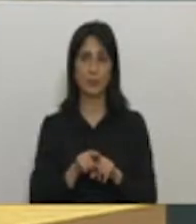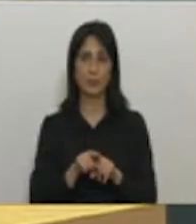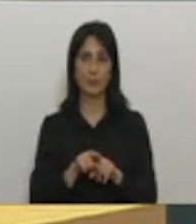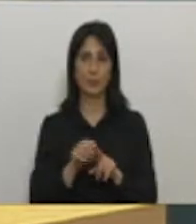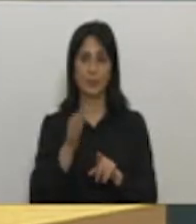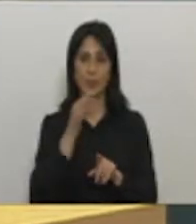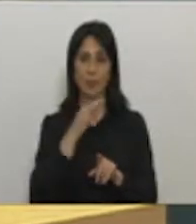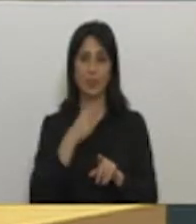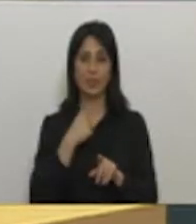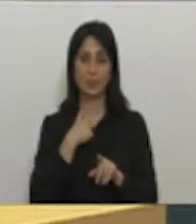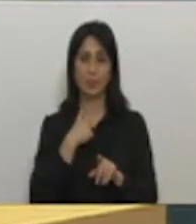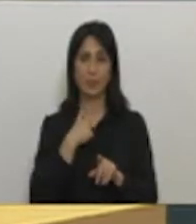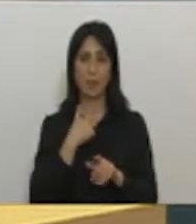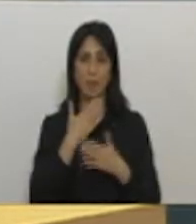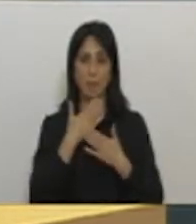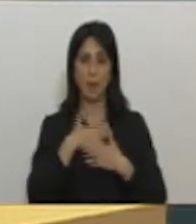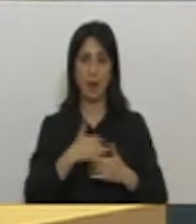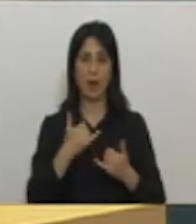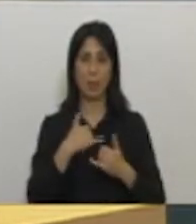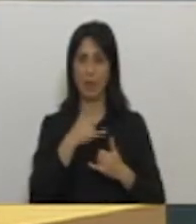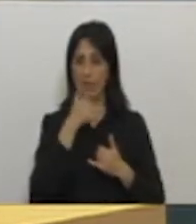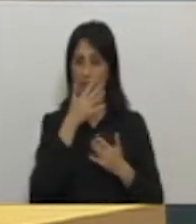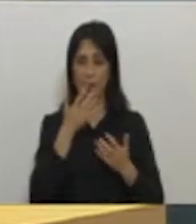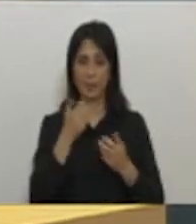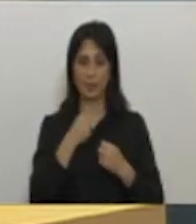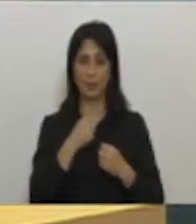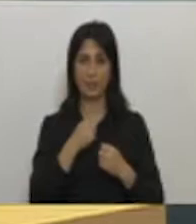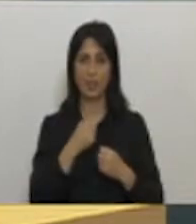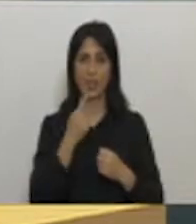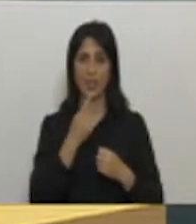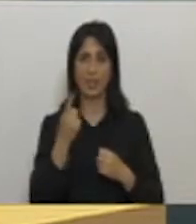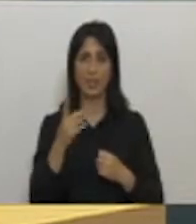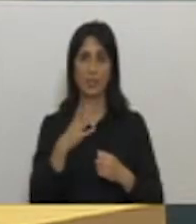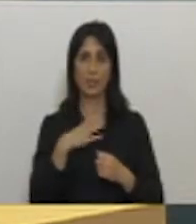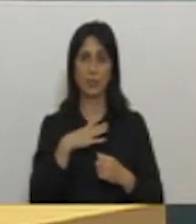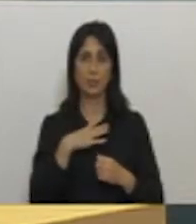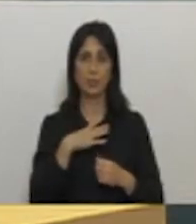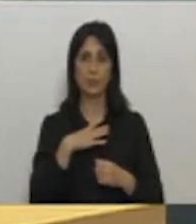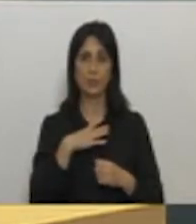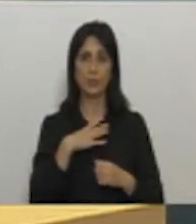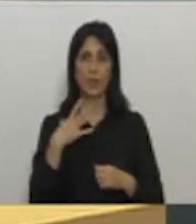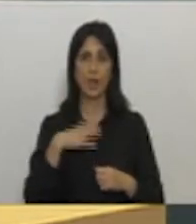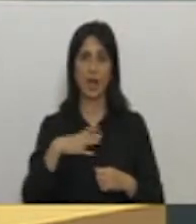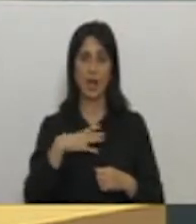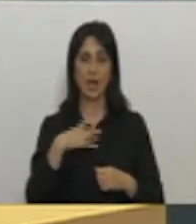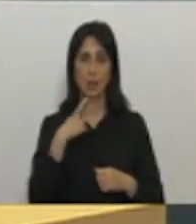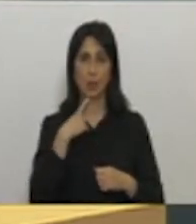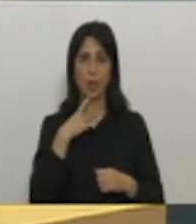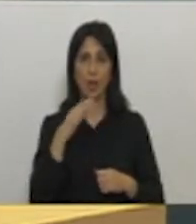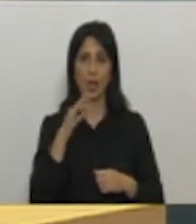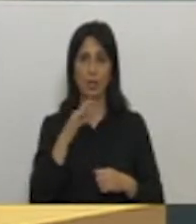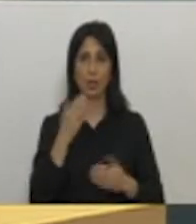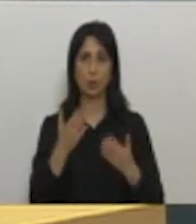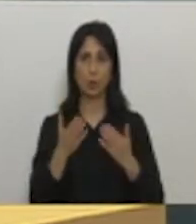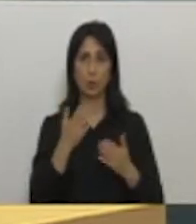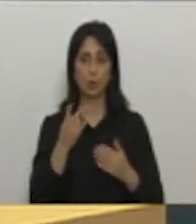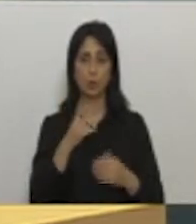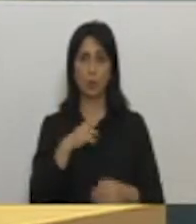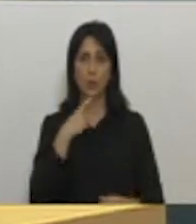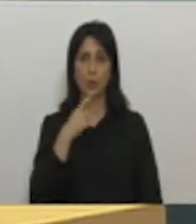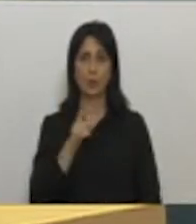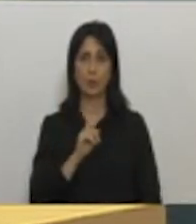пасухи румэйц мэмакма опилебда, мэ вермиэх. Эрсэти ико, картури эназе, тумца, унда